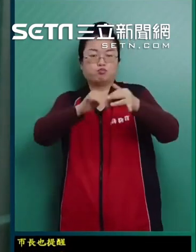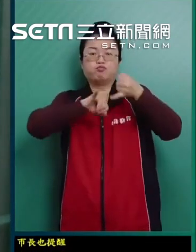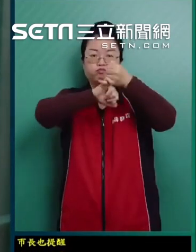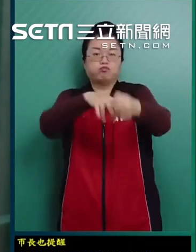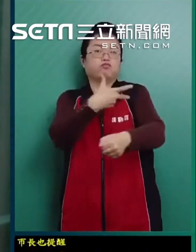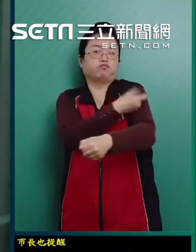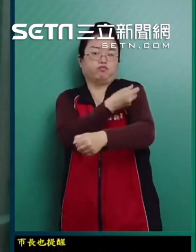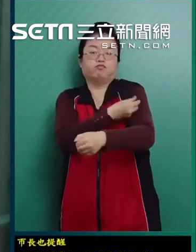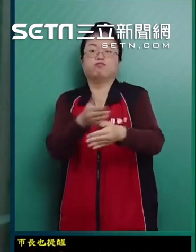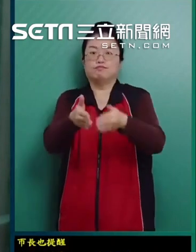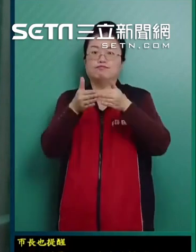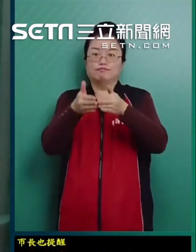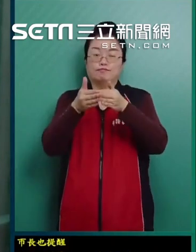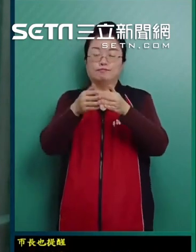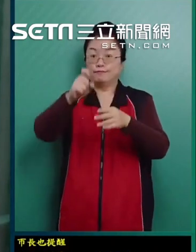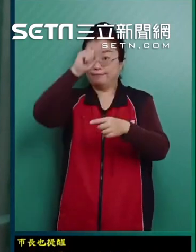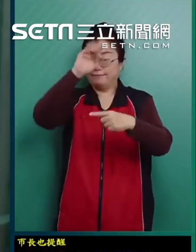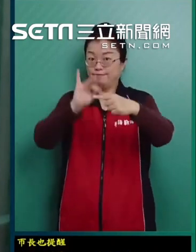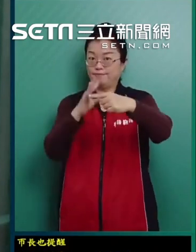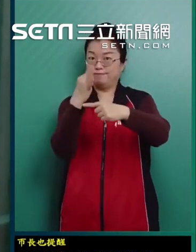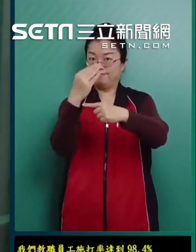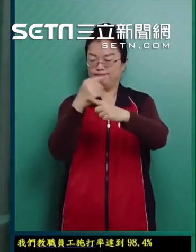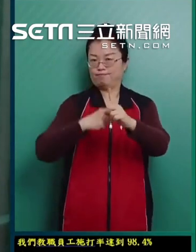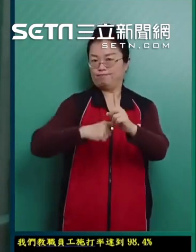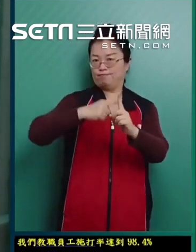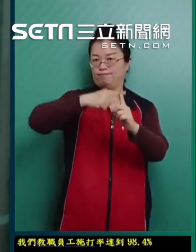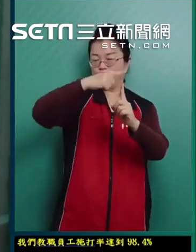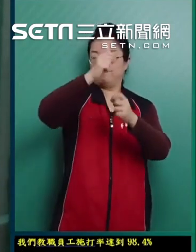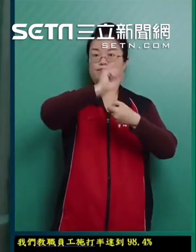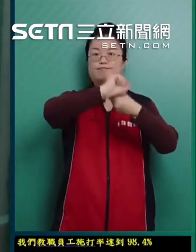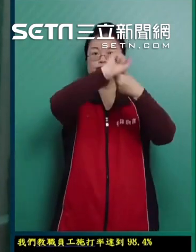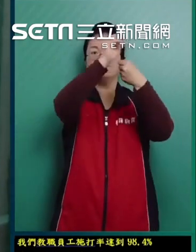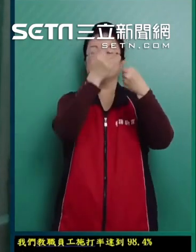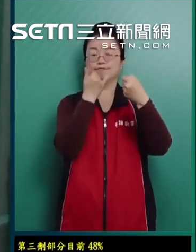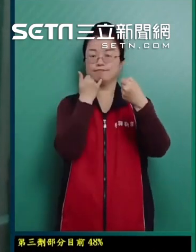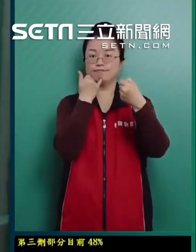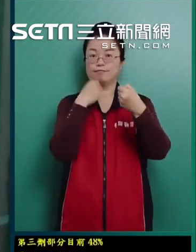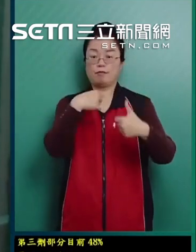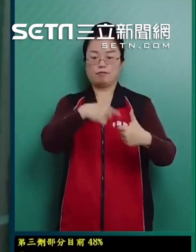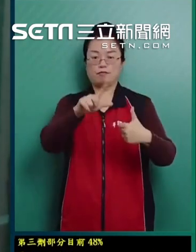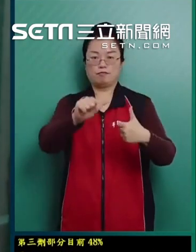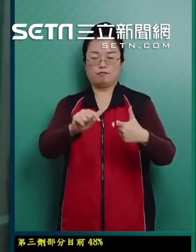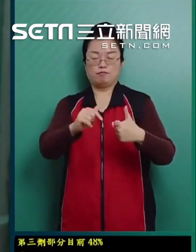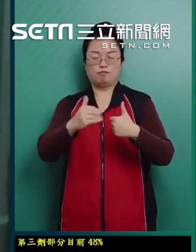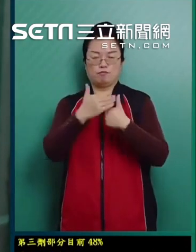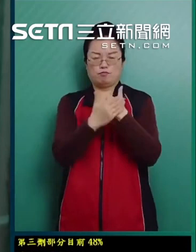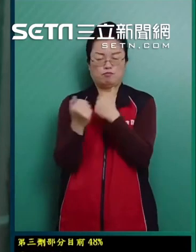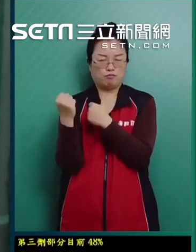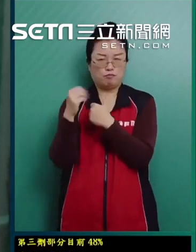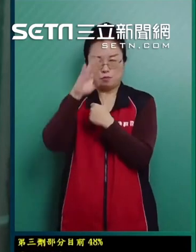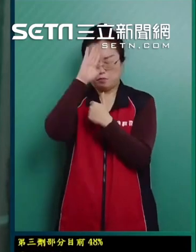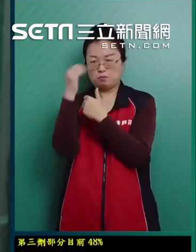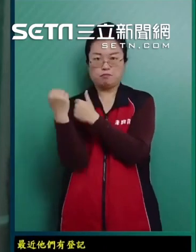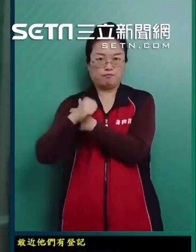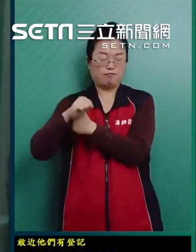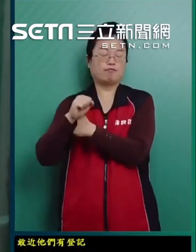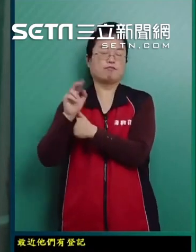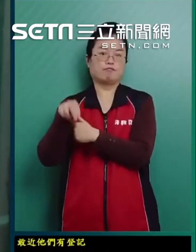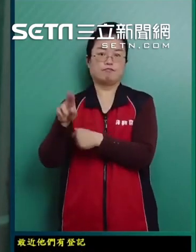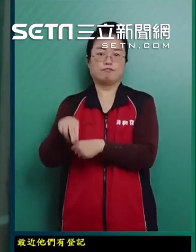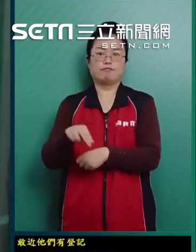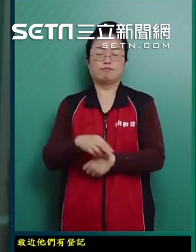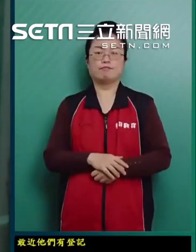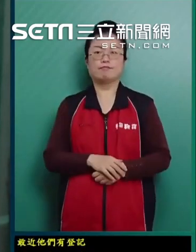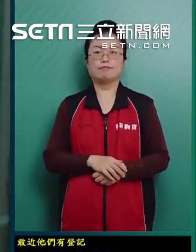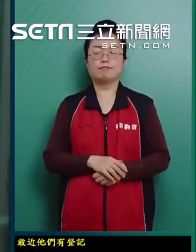望能够提高施打率，让我们老师都具有防护力，我想对学生来讲也是具有守护力，我想这个是非